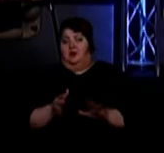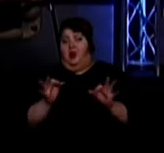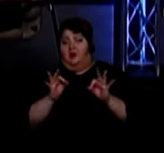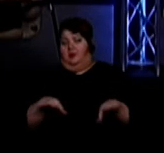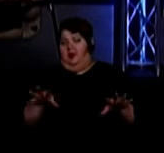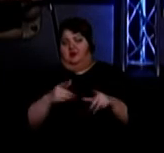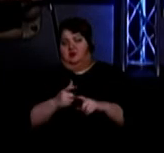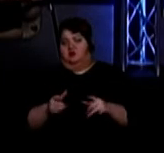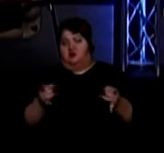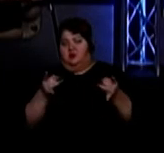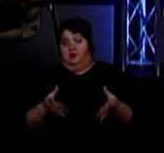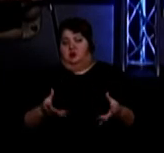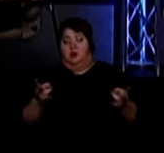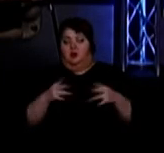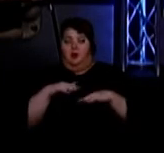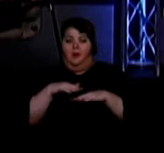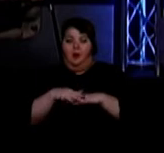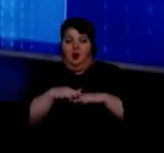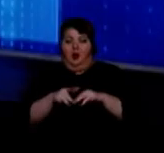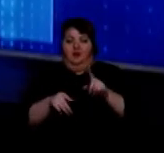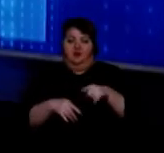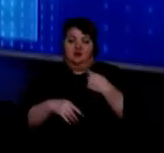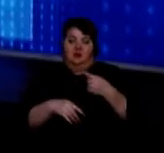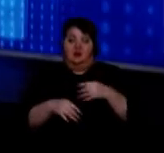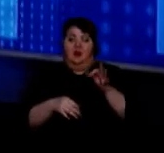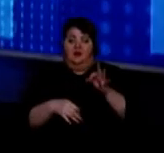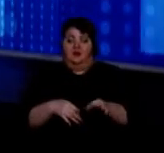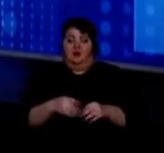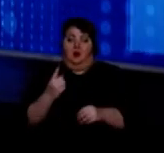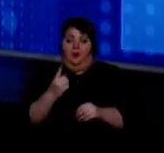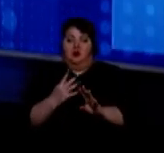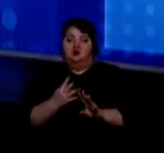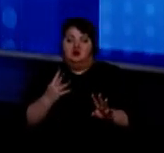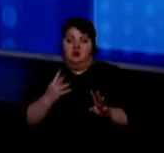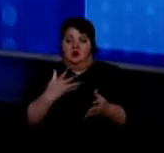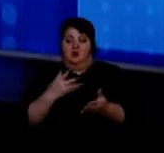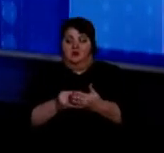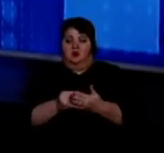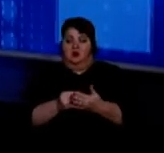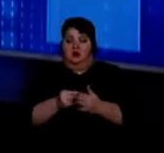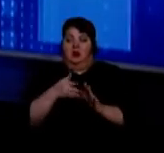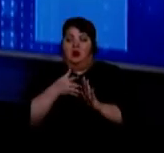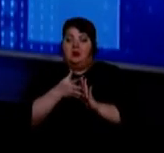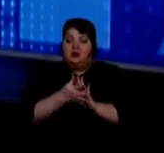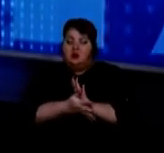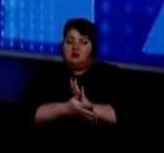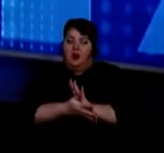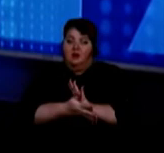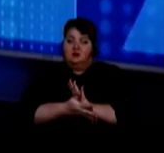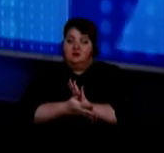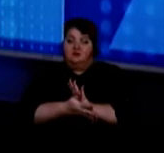дуже просто. Просто треба порахувати, як ви сказали вірно, першочергові свої розходи,